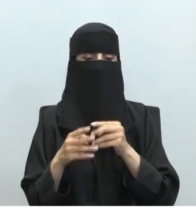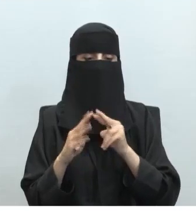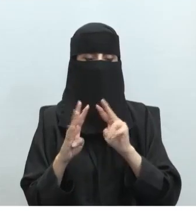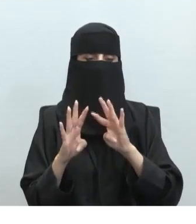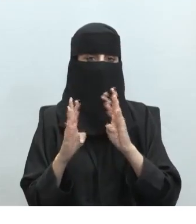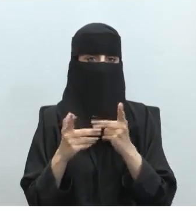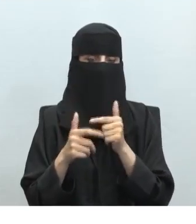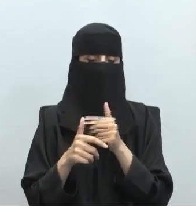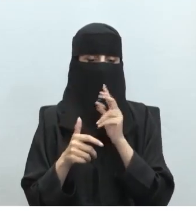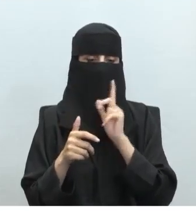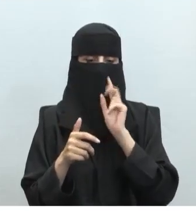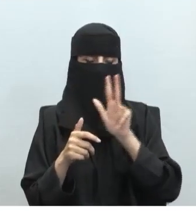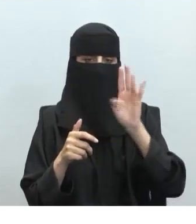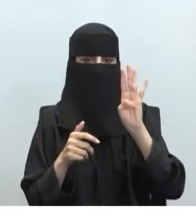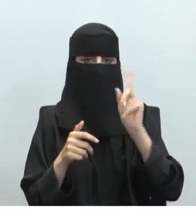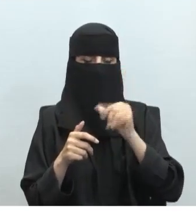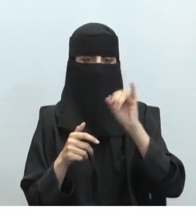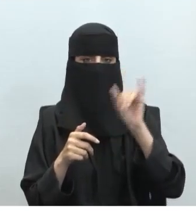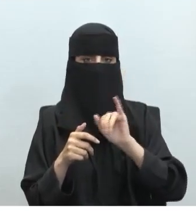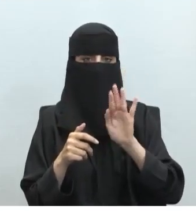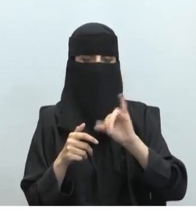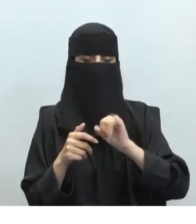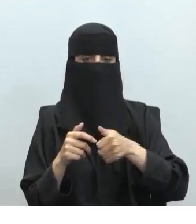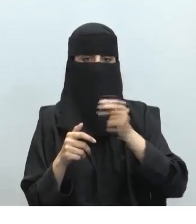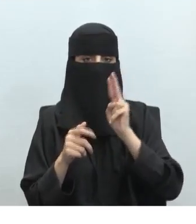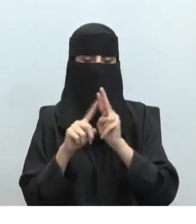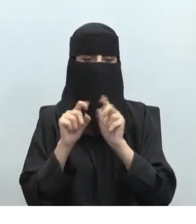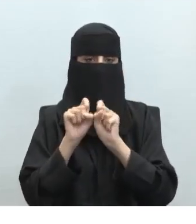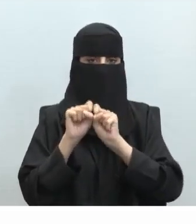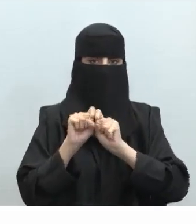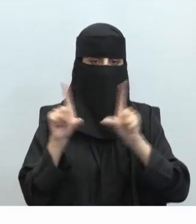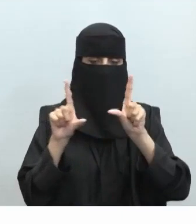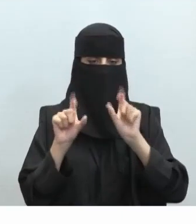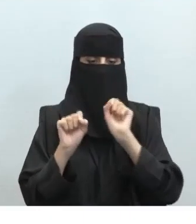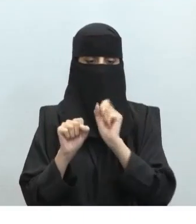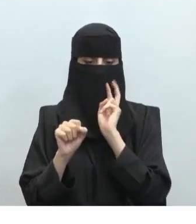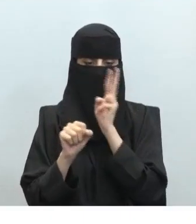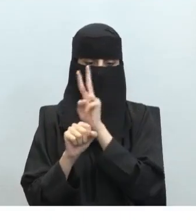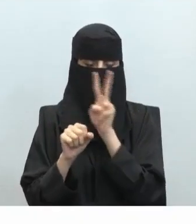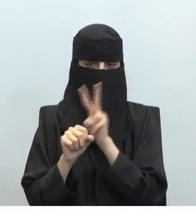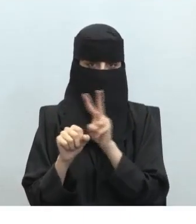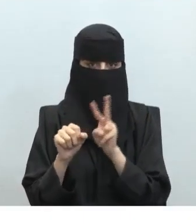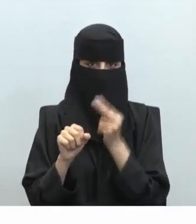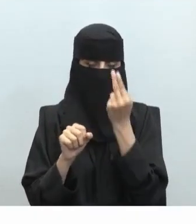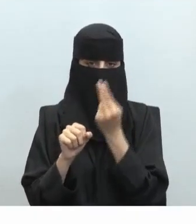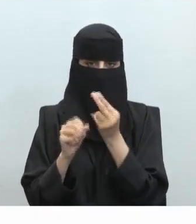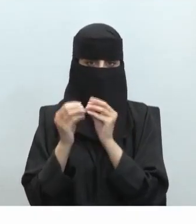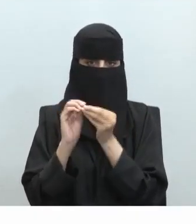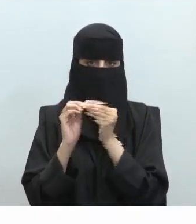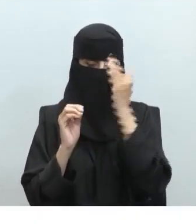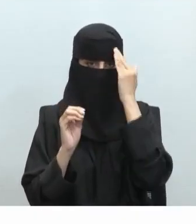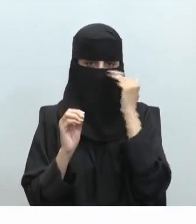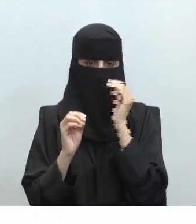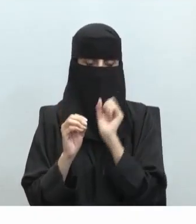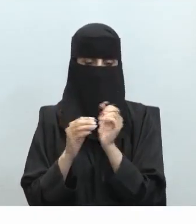الاستوائي الكروموسومات تكون متكاثف تكون واضحه في الصوره الاولى هنا في المخطط هذا يظهر معنا مخطط كروموسومي لانثى هنا ونحن نتتبع